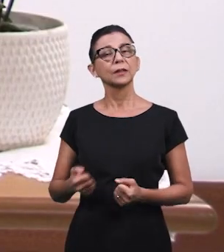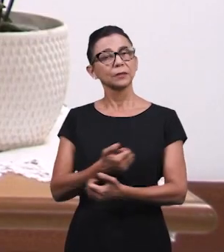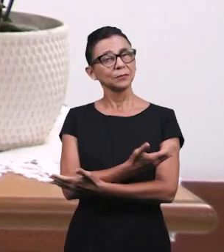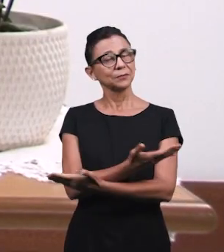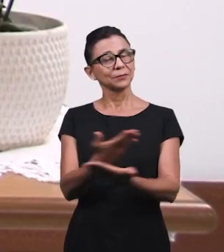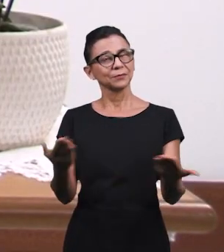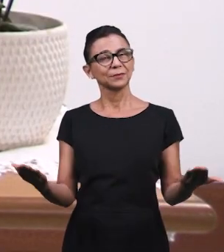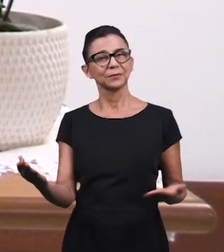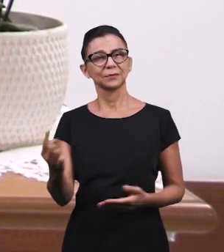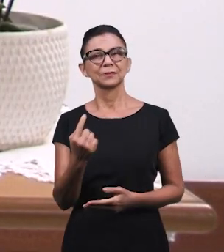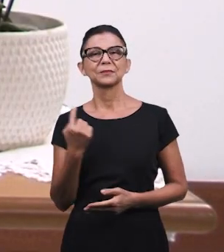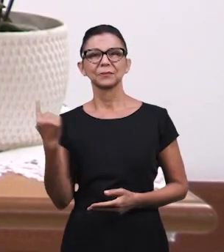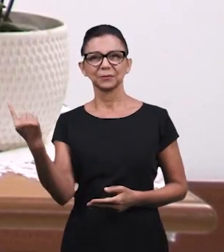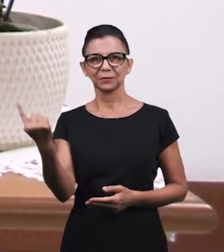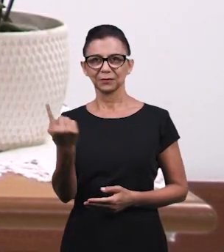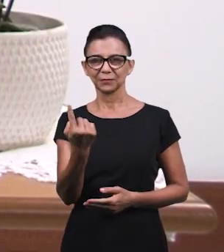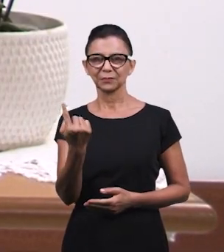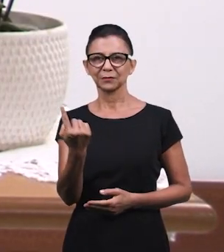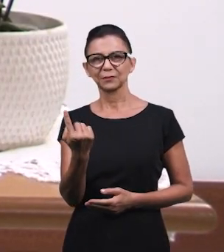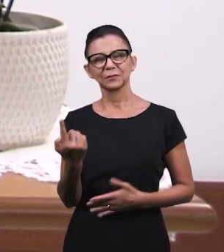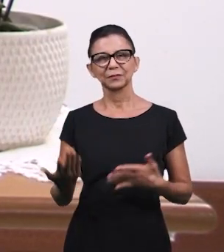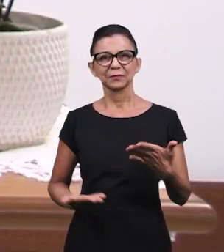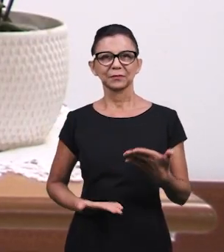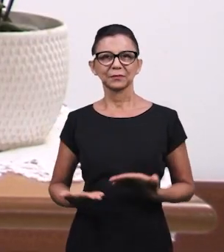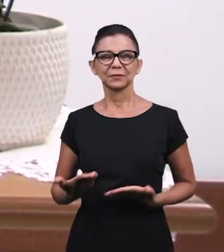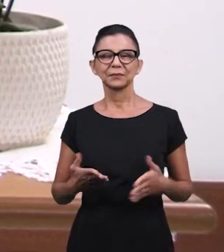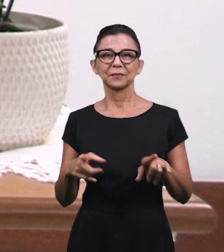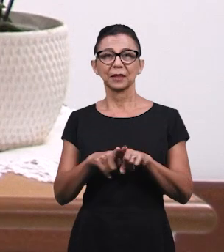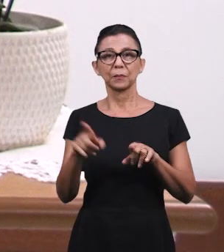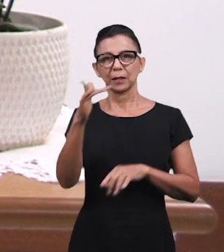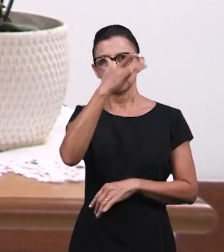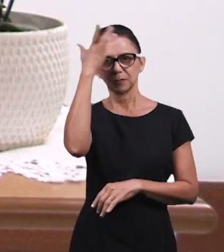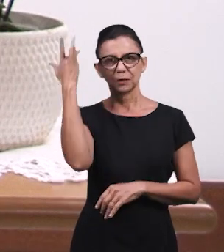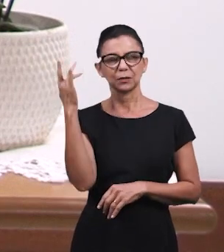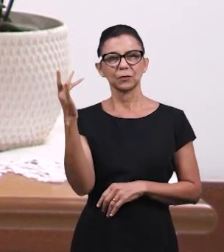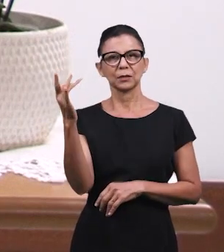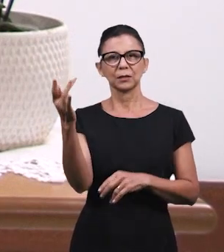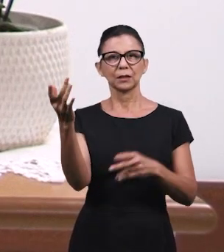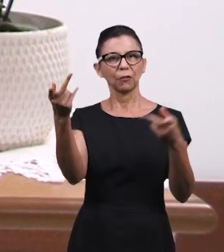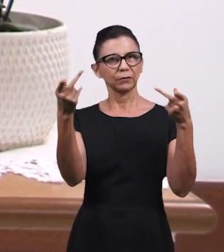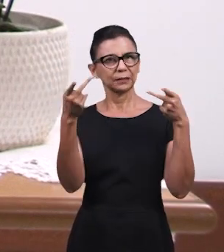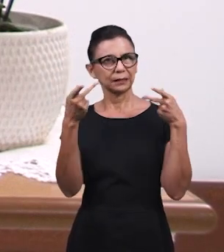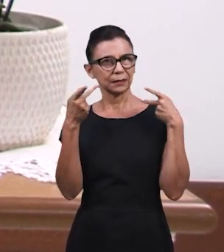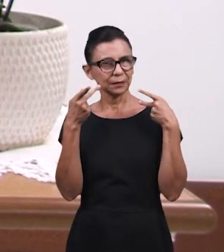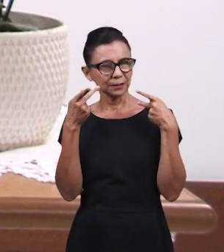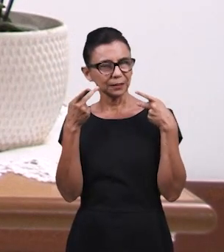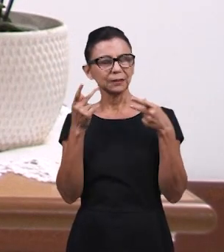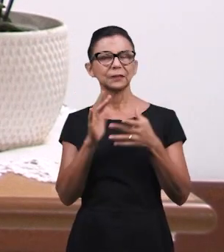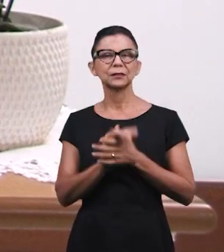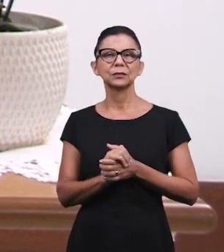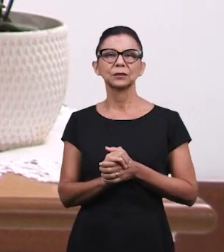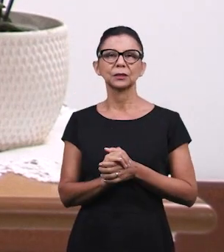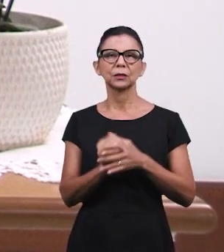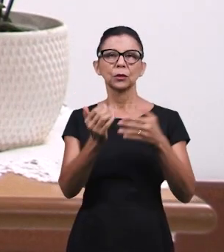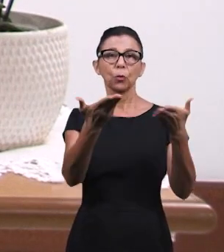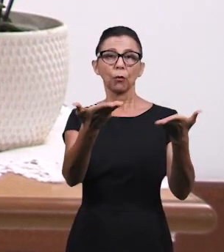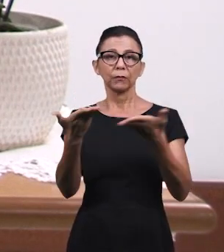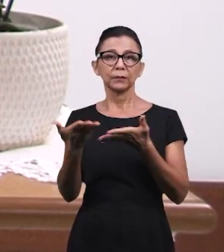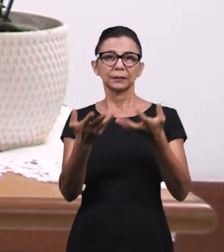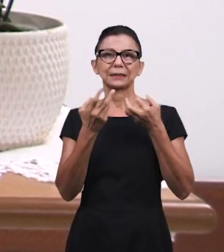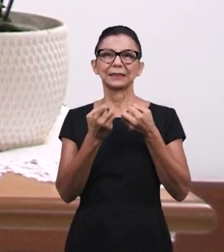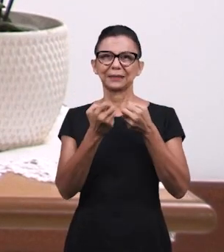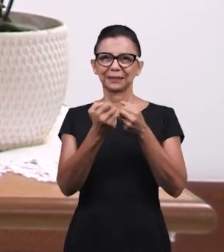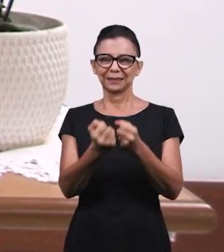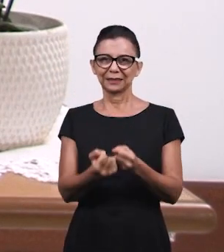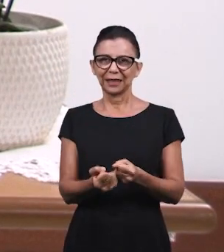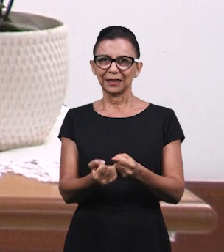бы приветствуем всю церковь и тех, кто участвует вместе с нами, тех, кто получил линк для участия в этом служении.